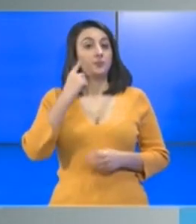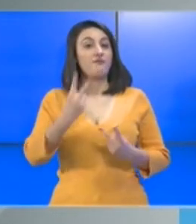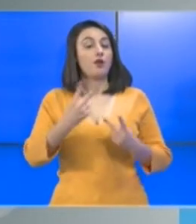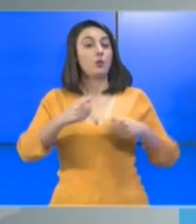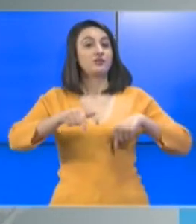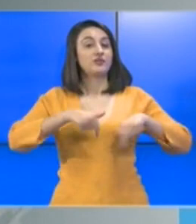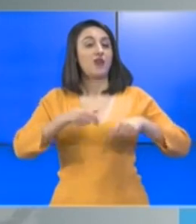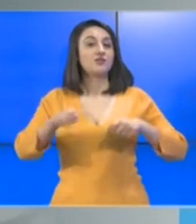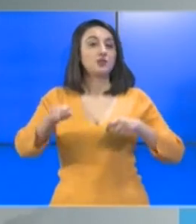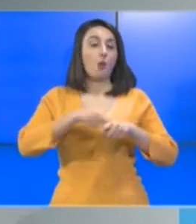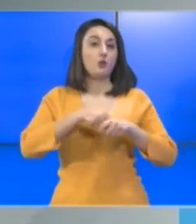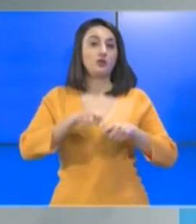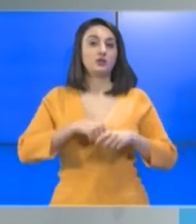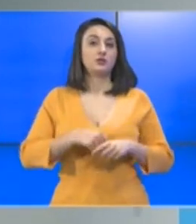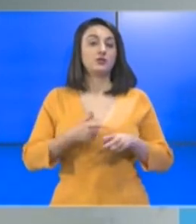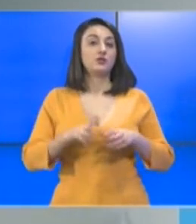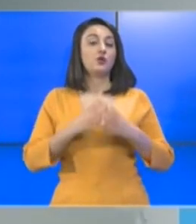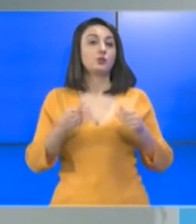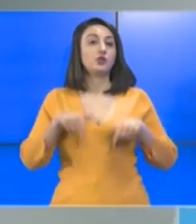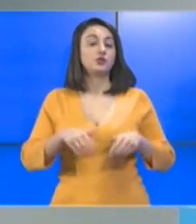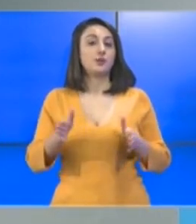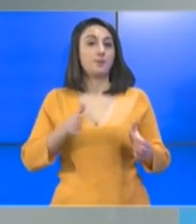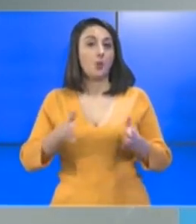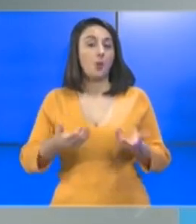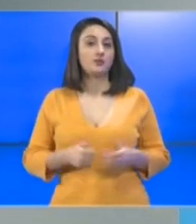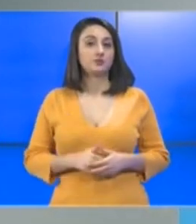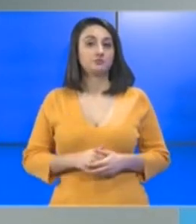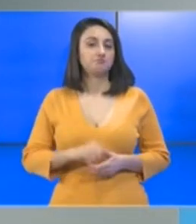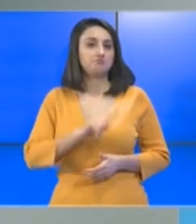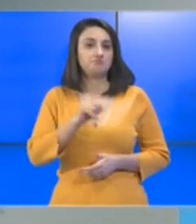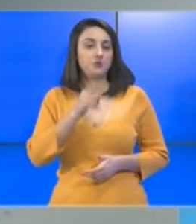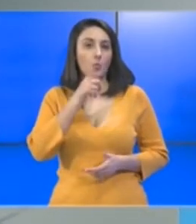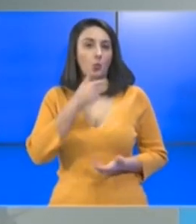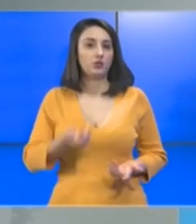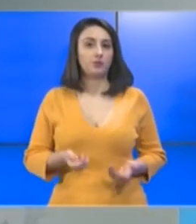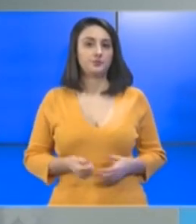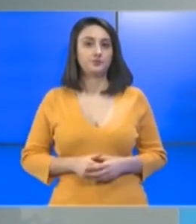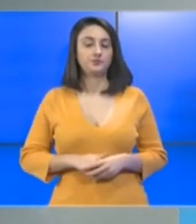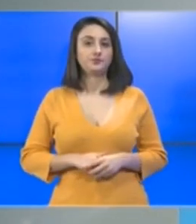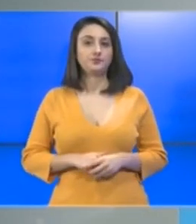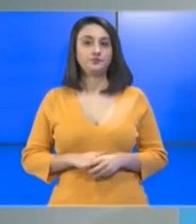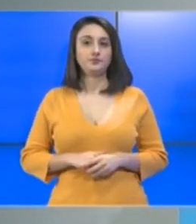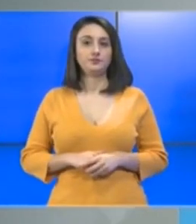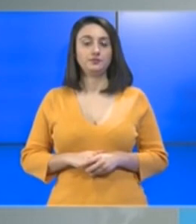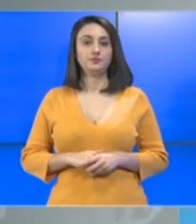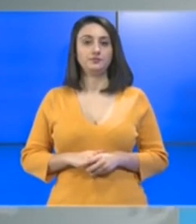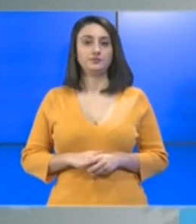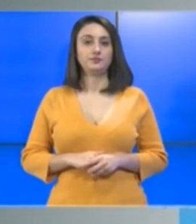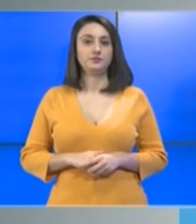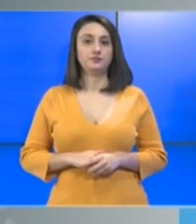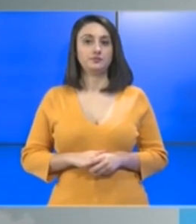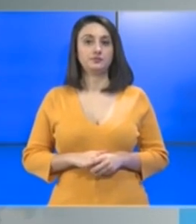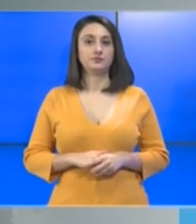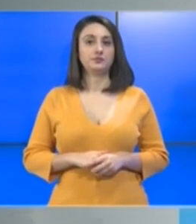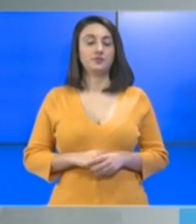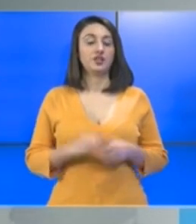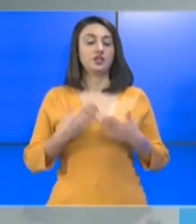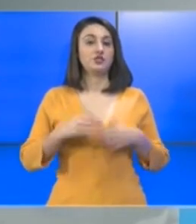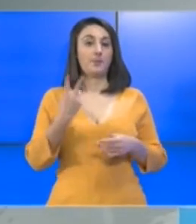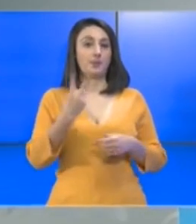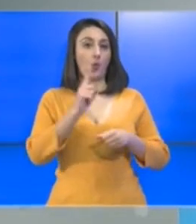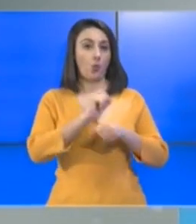s-au modificat foarte mult în această perioadă. Da, pornim de la două